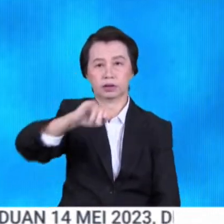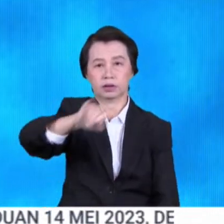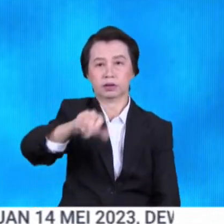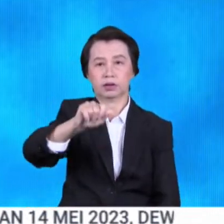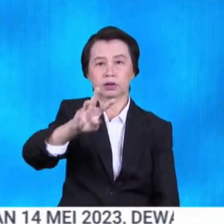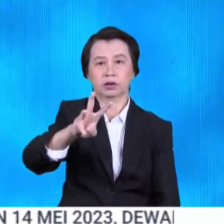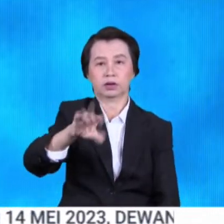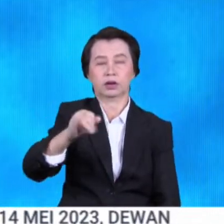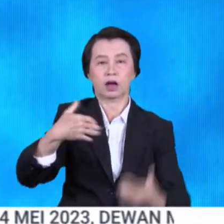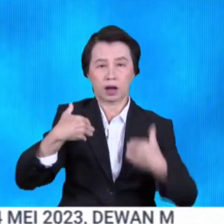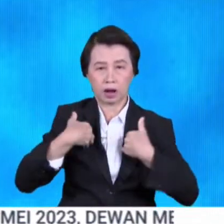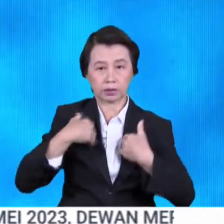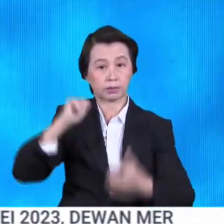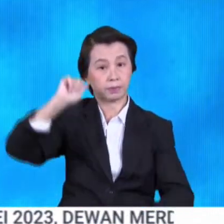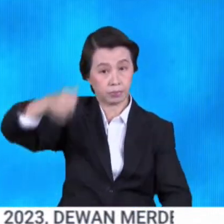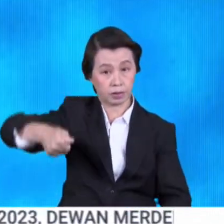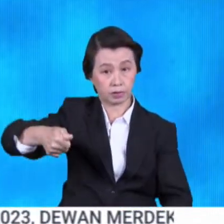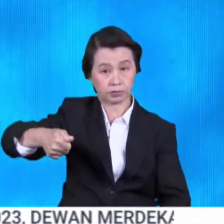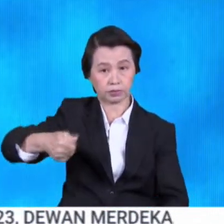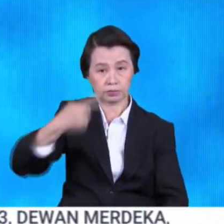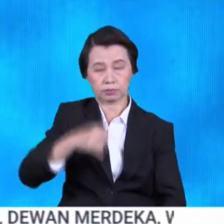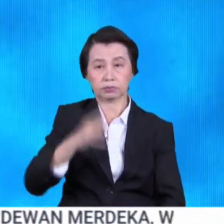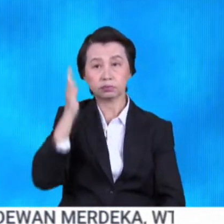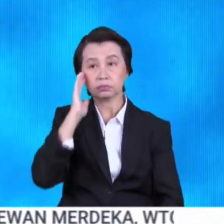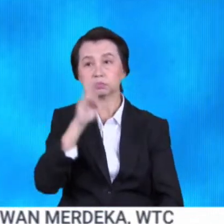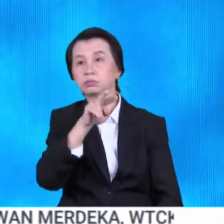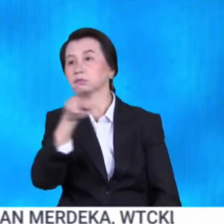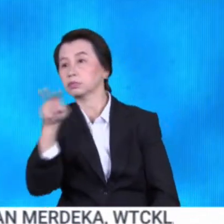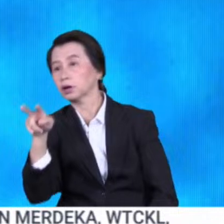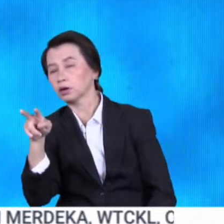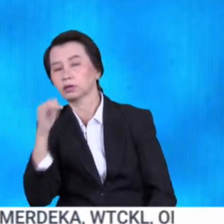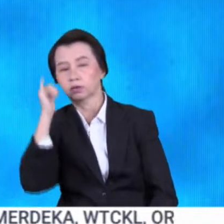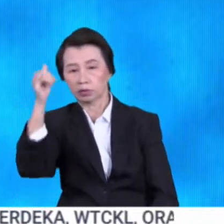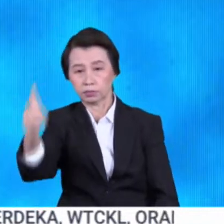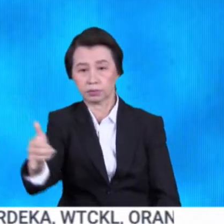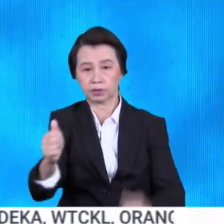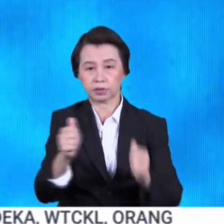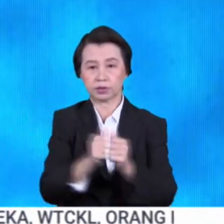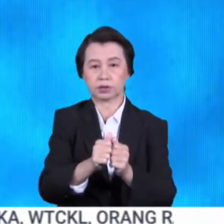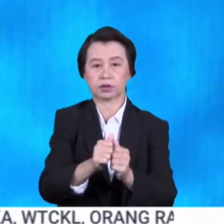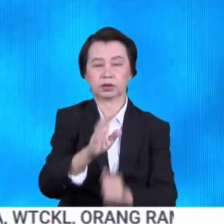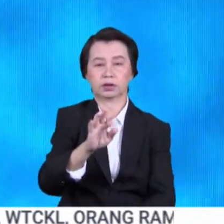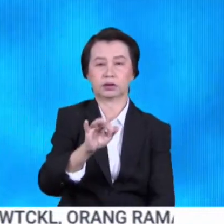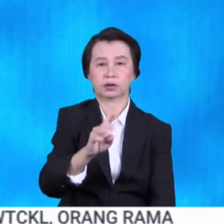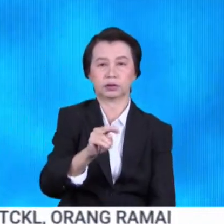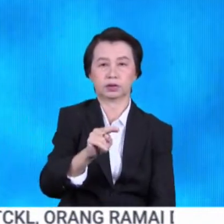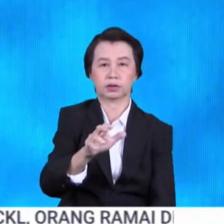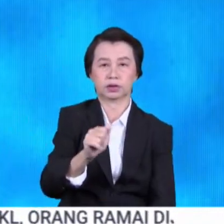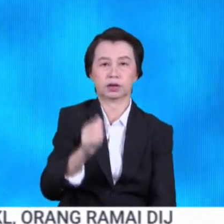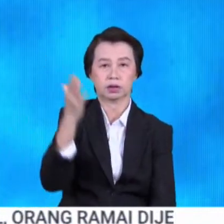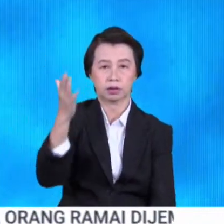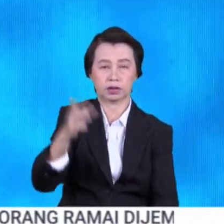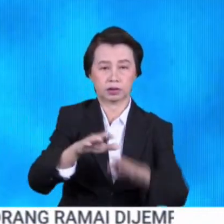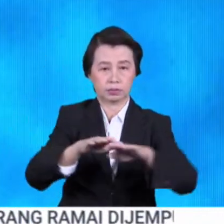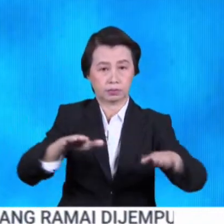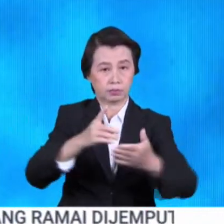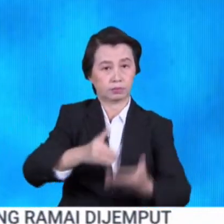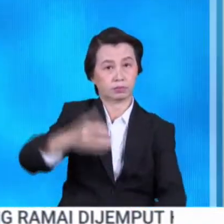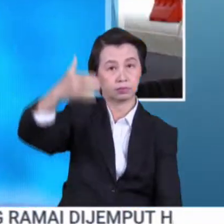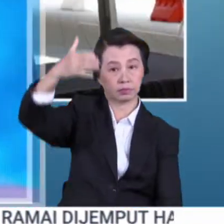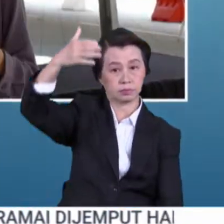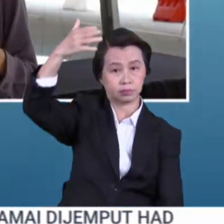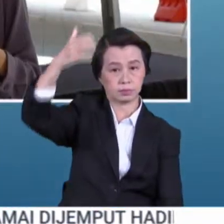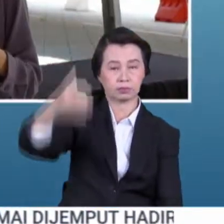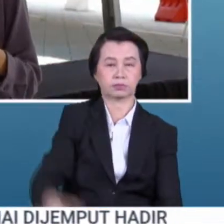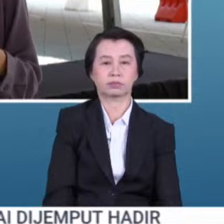akan berlangsung esok. Jadi untuk meninjau persiapannya, kita langsung bersama Fadlina Izhar di Dataran Merdeka. Silakan.